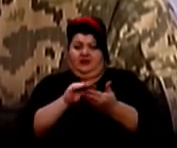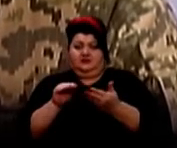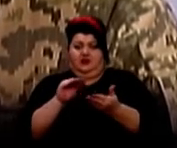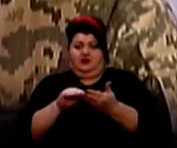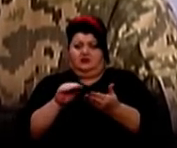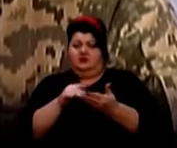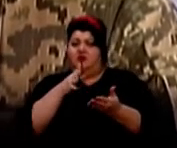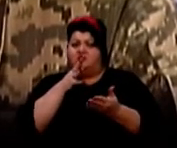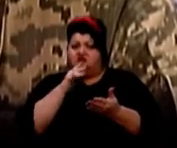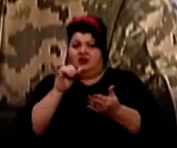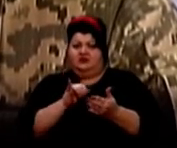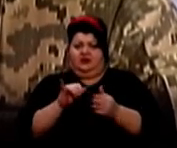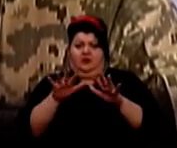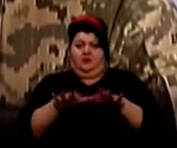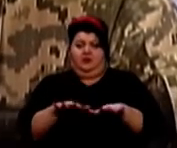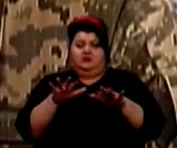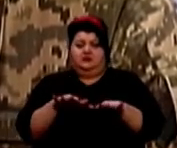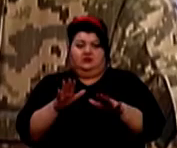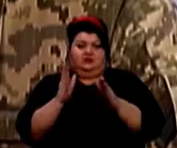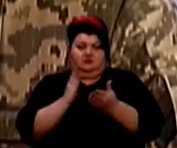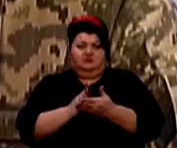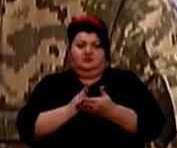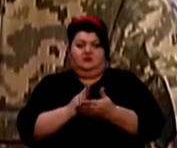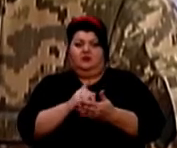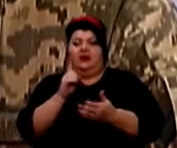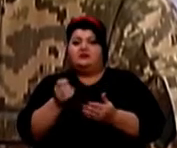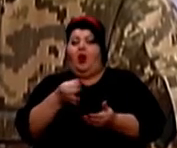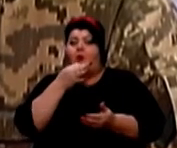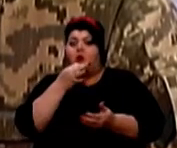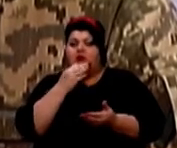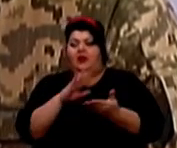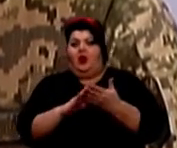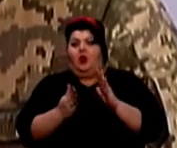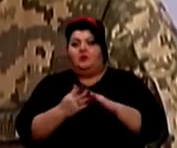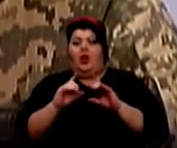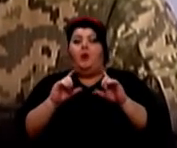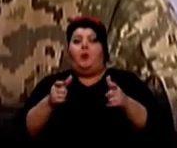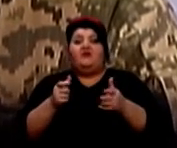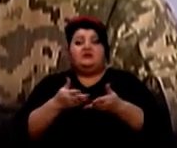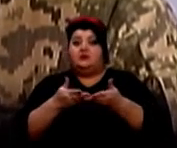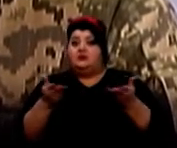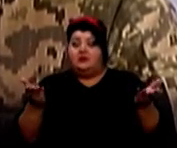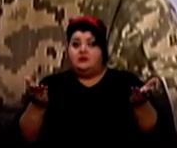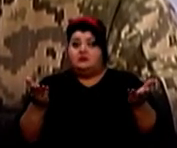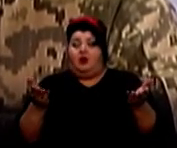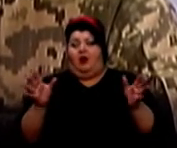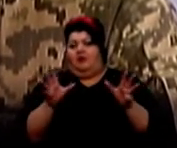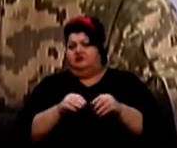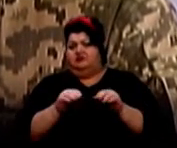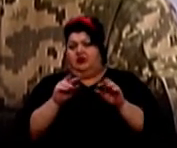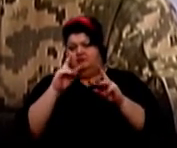місце призову. Якщо за будь-яких обставин повістка не надійшла, все може бути,